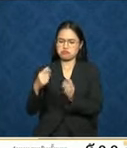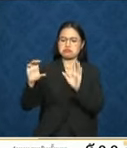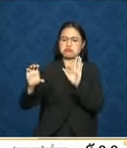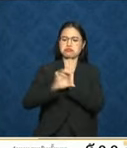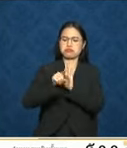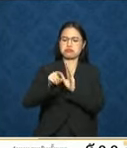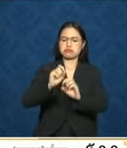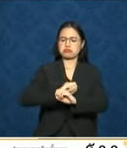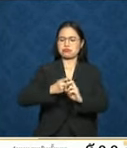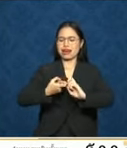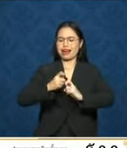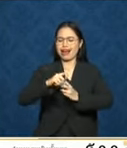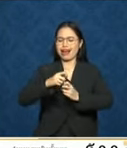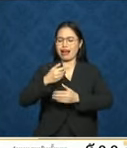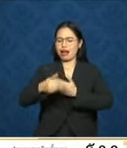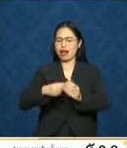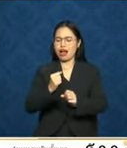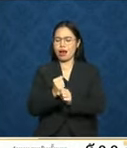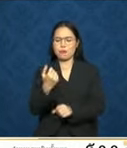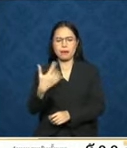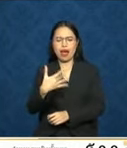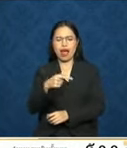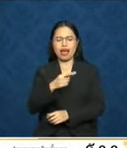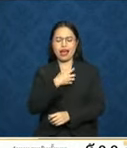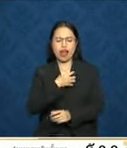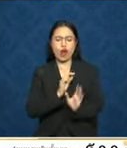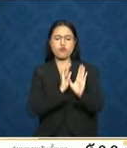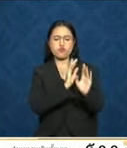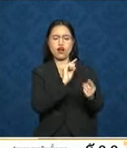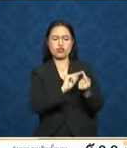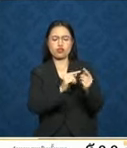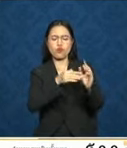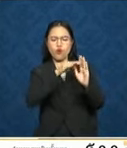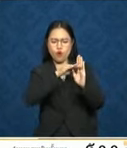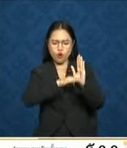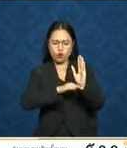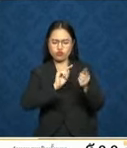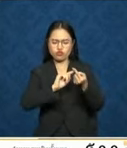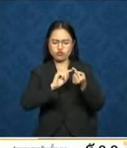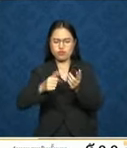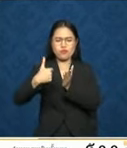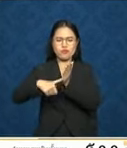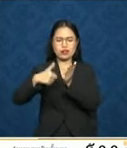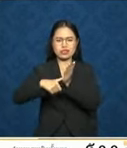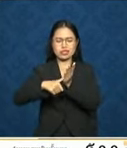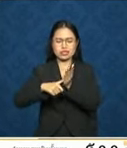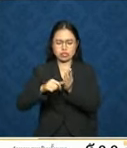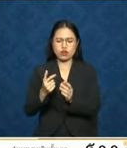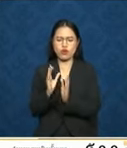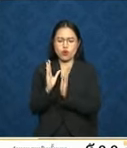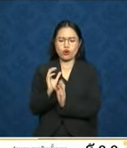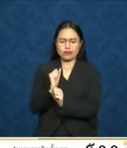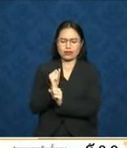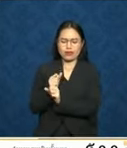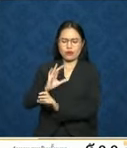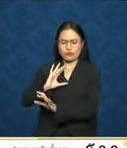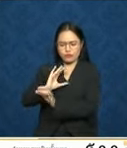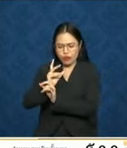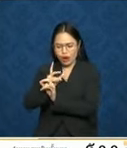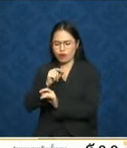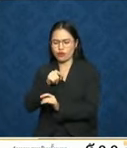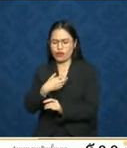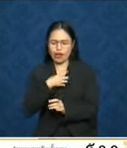ตรงนี้มันเหลือนิดนึงนะครับไม่มากก็อยากจะฝากพอจะลดหย่อนในเรื่องของค่าสแตมป์นะครับซึ่งตรงนี้เป็นผู้ผลิตสุราขนาดเล็กนะครับก็ฝาก